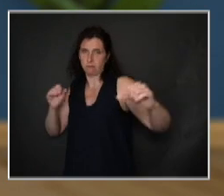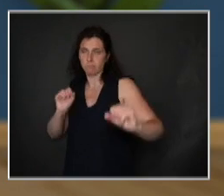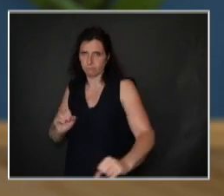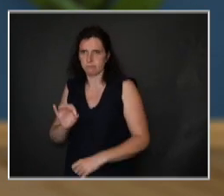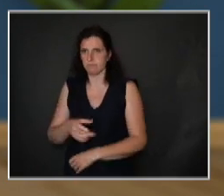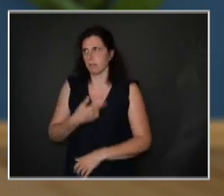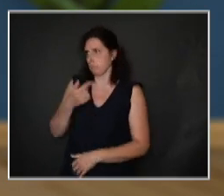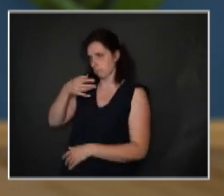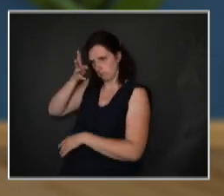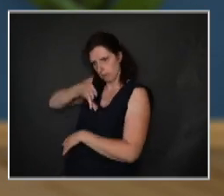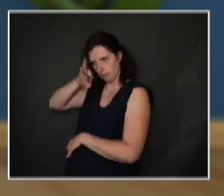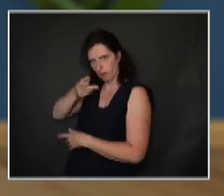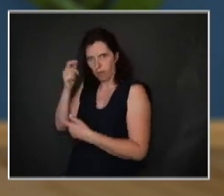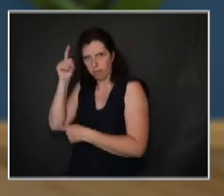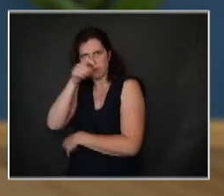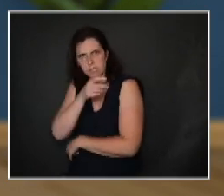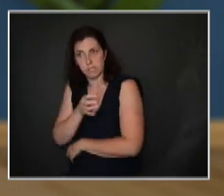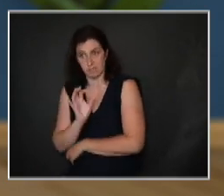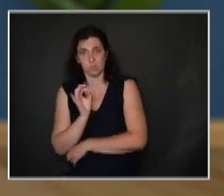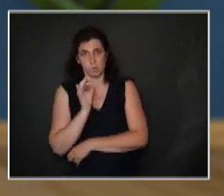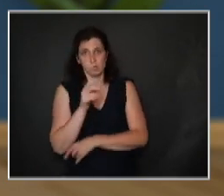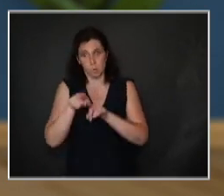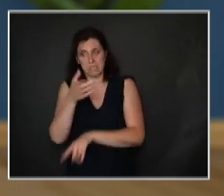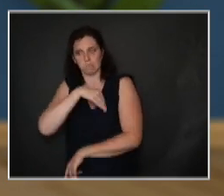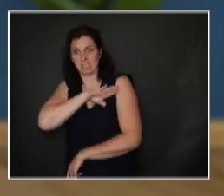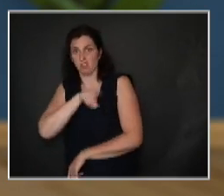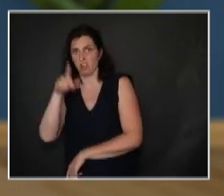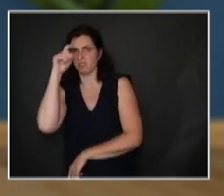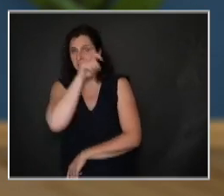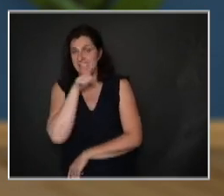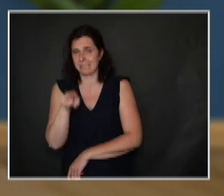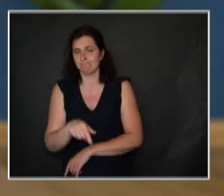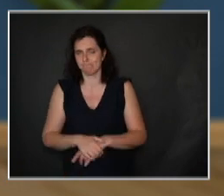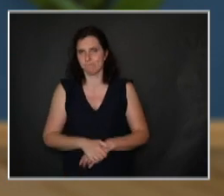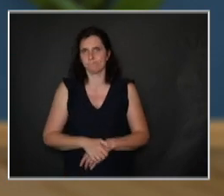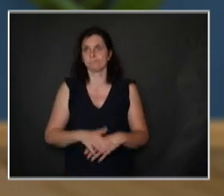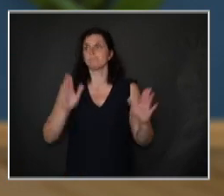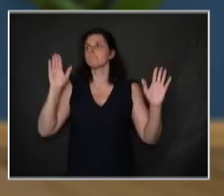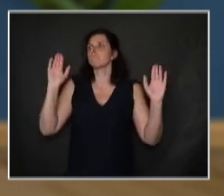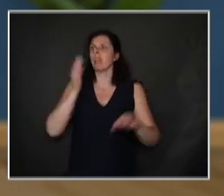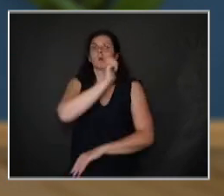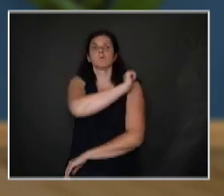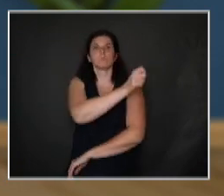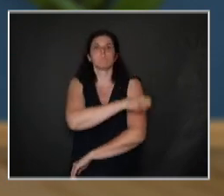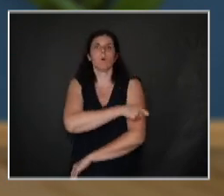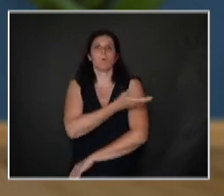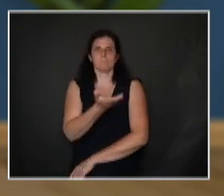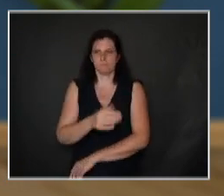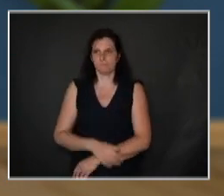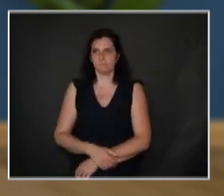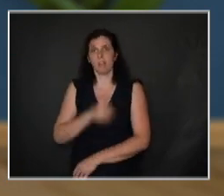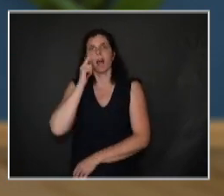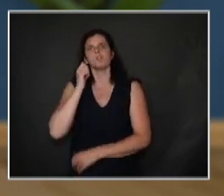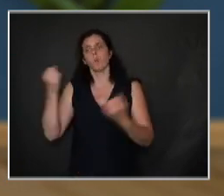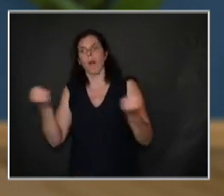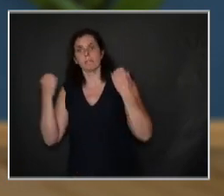apprécier. C'est difficile à apprécier et c'est difficile à prendre en charge. Le sport. Alors le sport, il faut le distinguer de